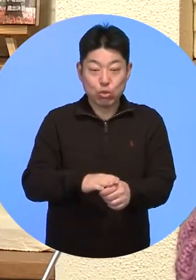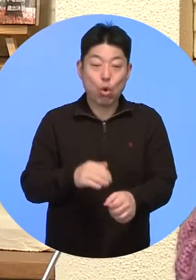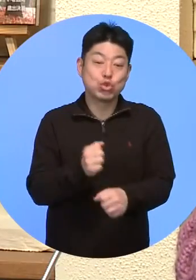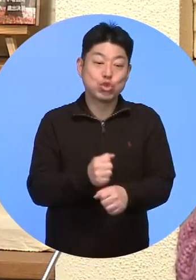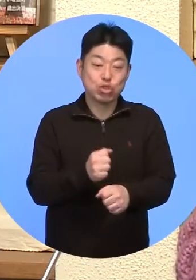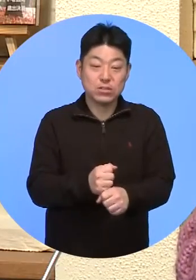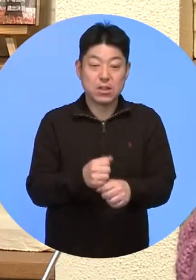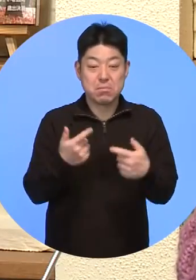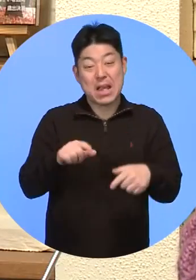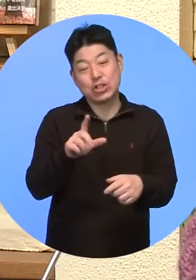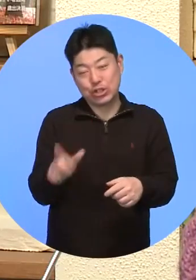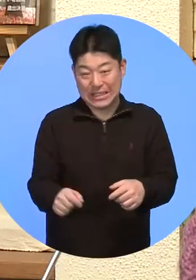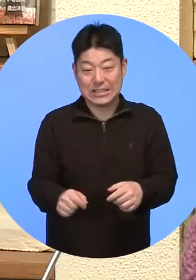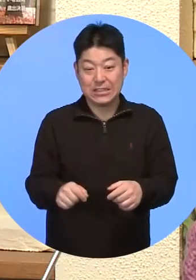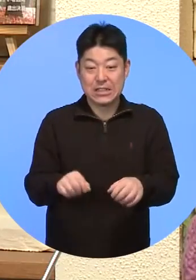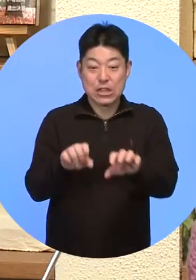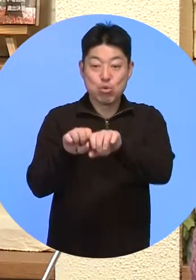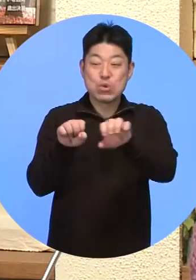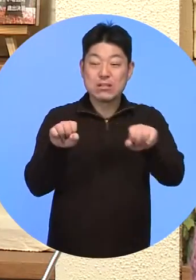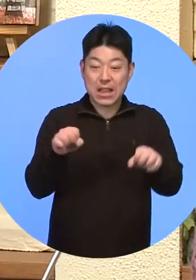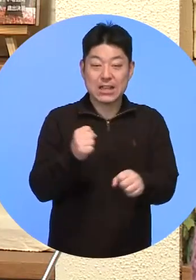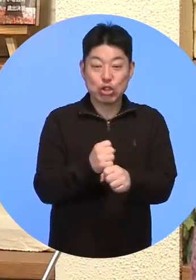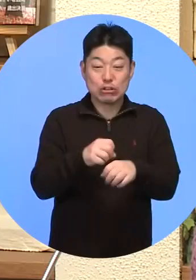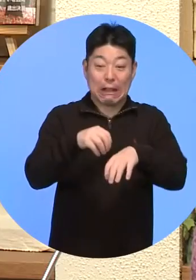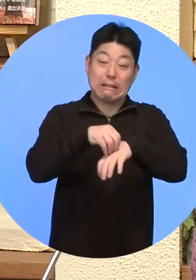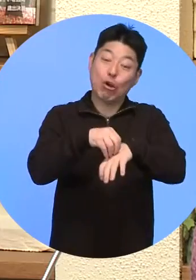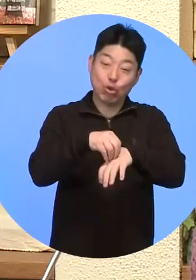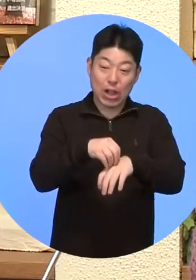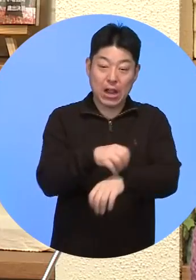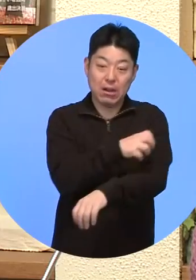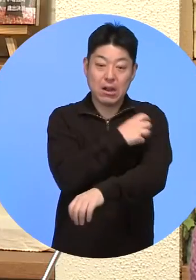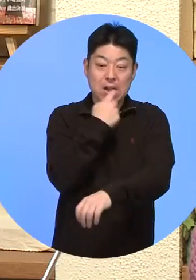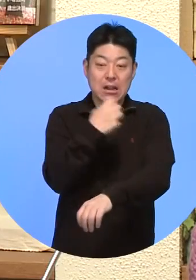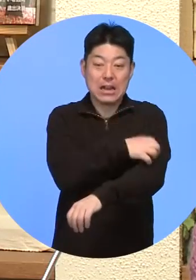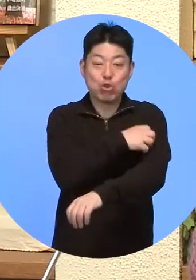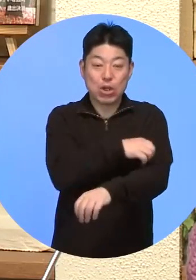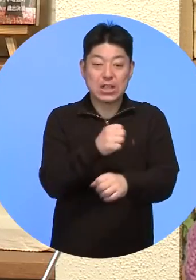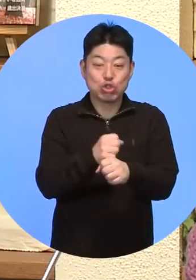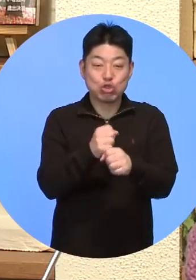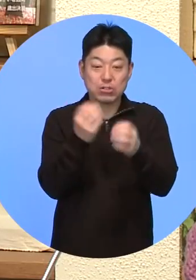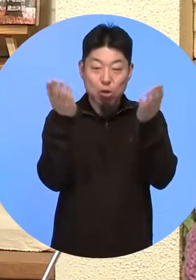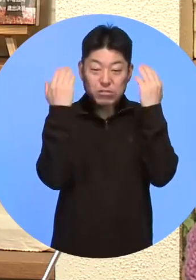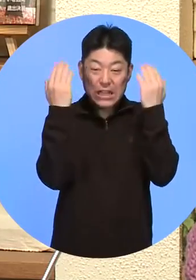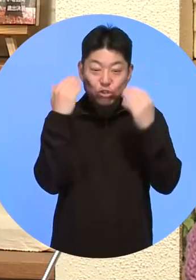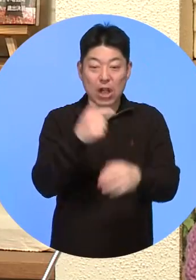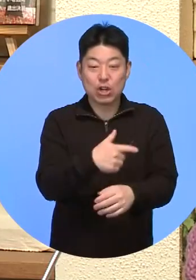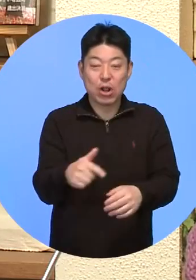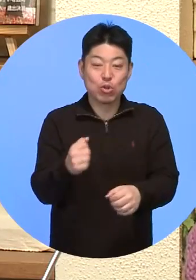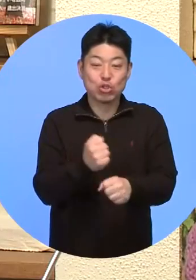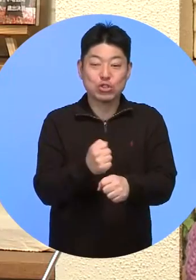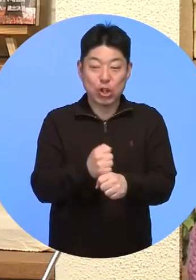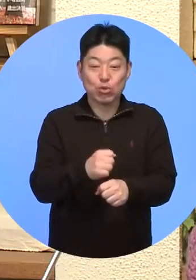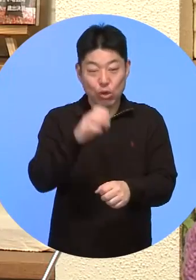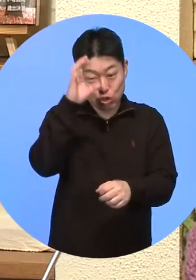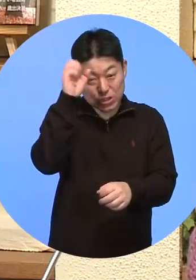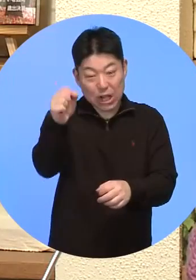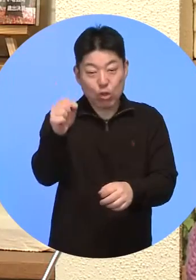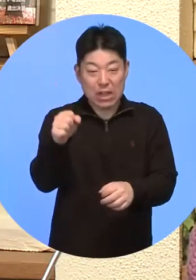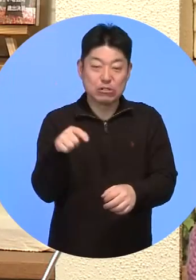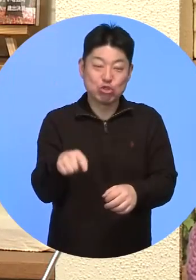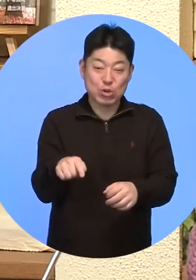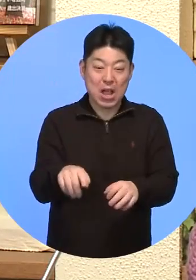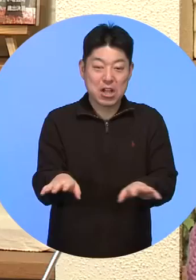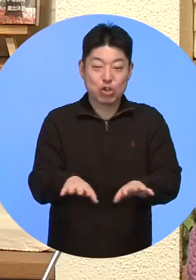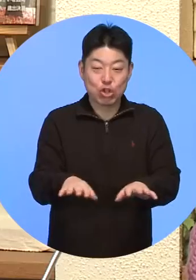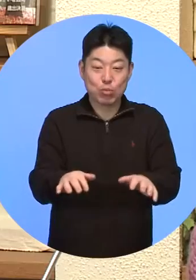に弁当を作るんですよ毎月。はい、でまあウインナーで作ったタコとかね、リンゴで作ったウサギとかいろいろ作るんですが、